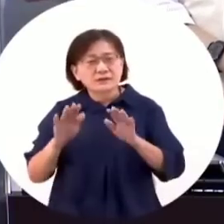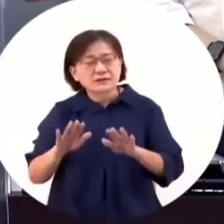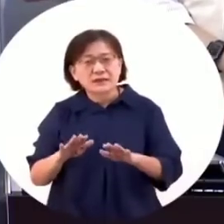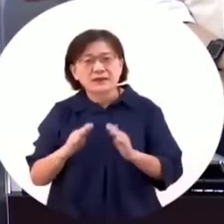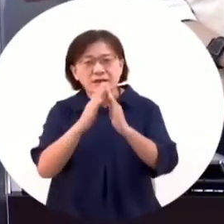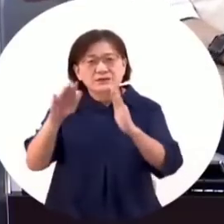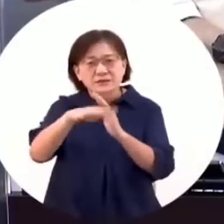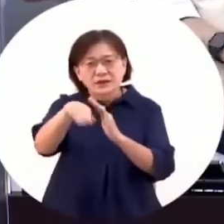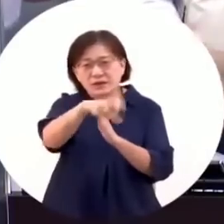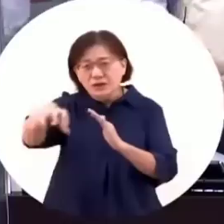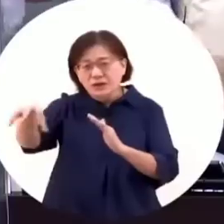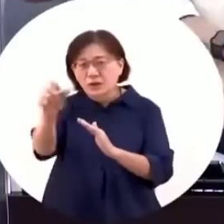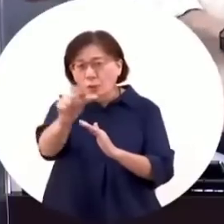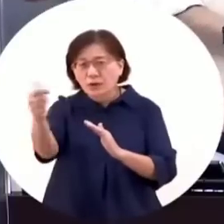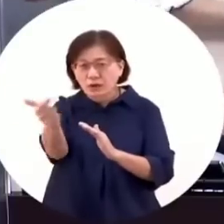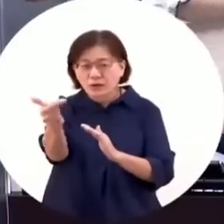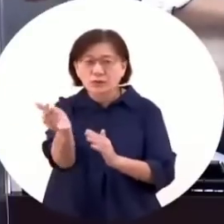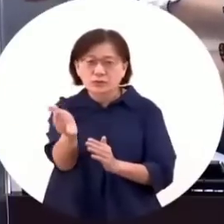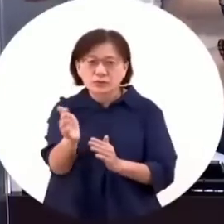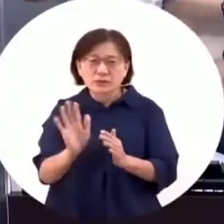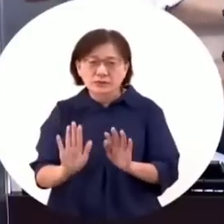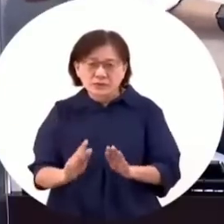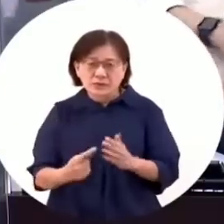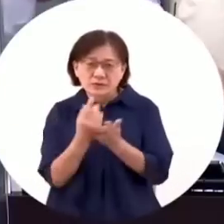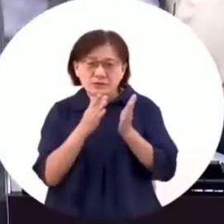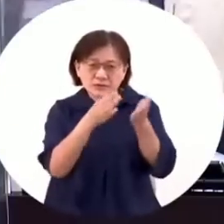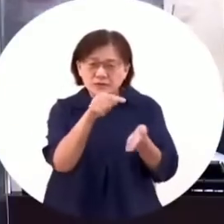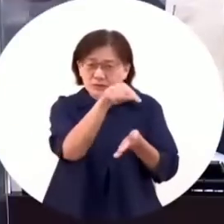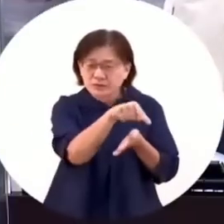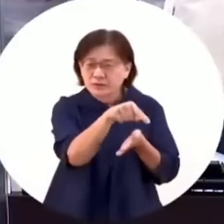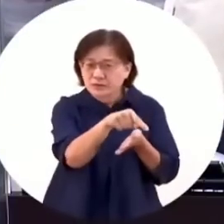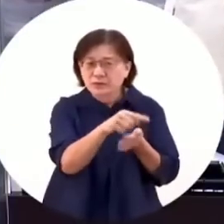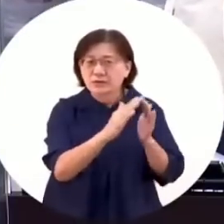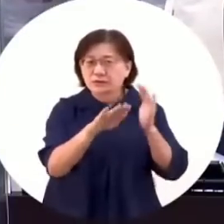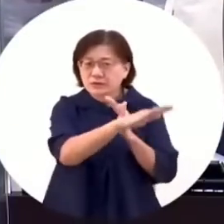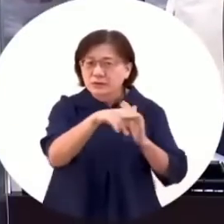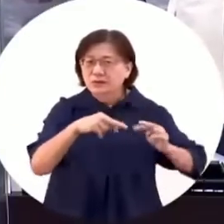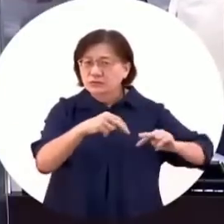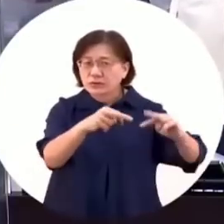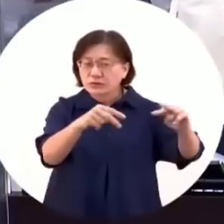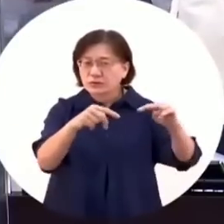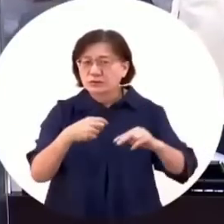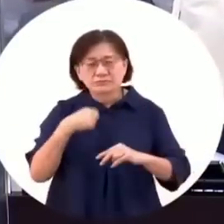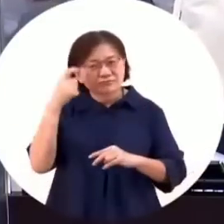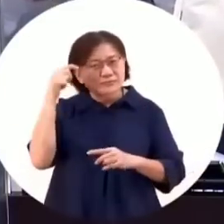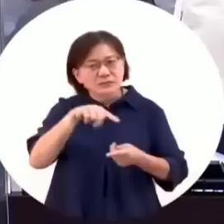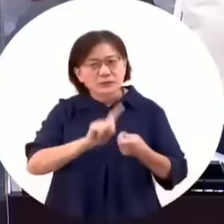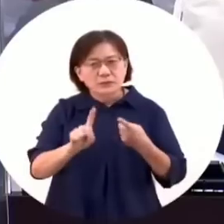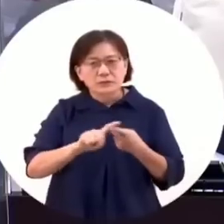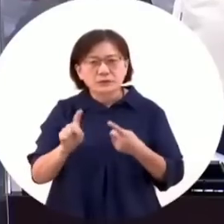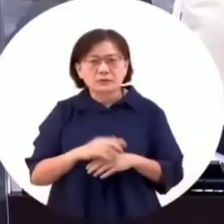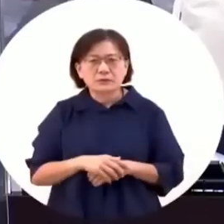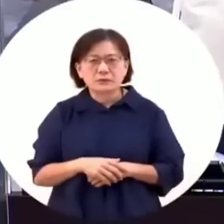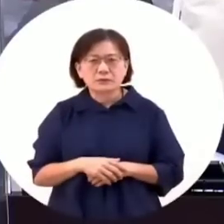赚50票啦，我能提偌济票？啊，即市场你去讨偌济票啦？啊，听有无？啊，你我搁选举，你唔知我咧